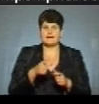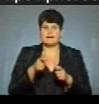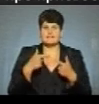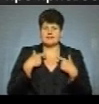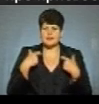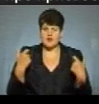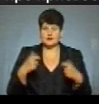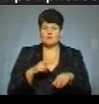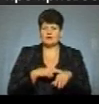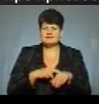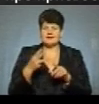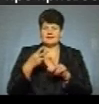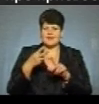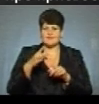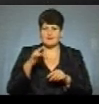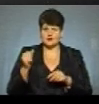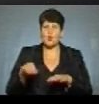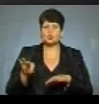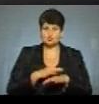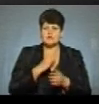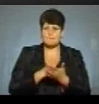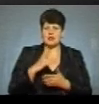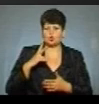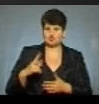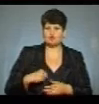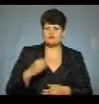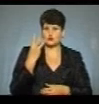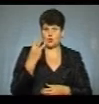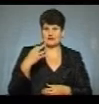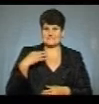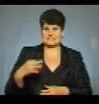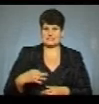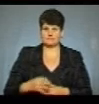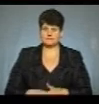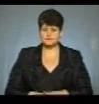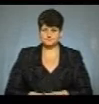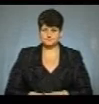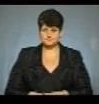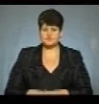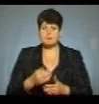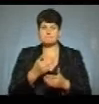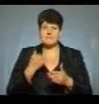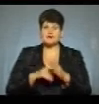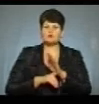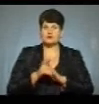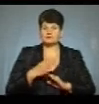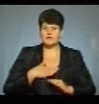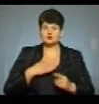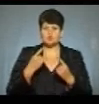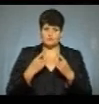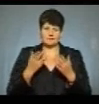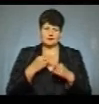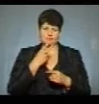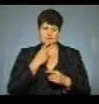поліції 3-го рангу. Одружений, має дочку та 3 синів. Власне, перед початком нашої розмови давайте